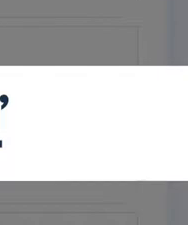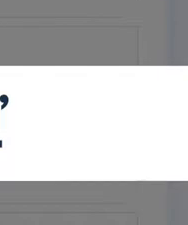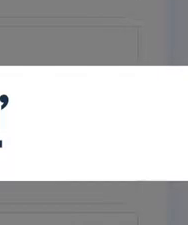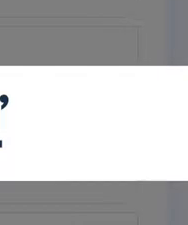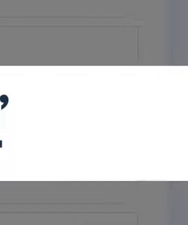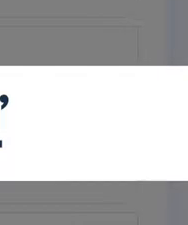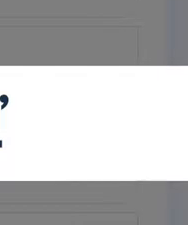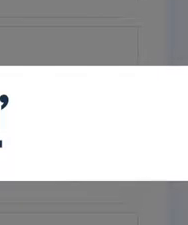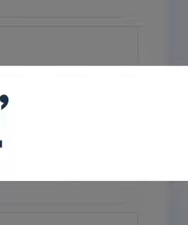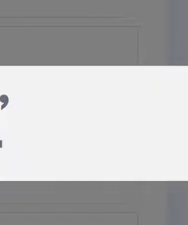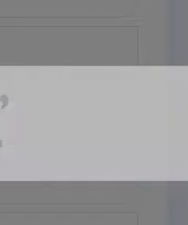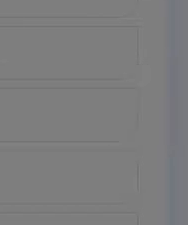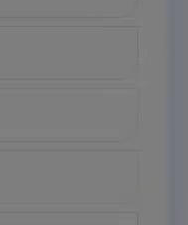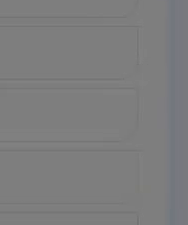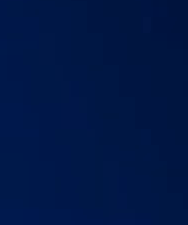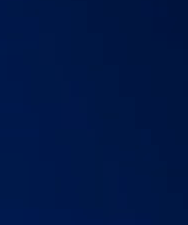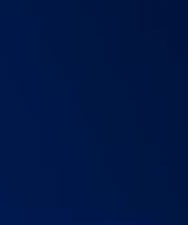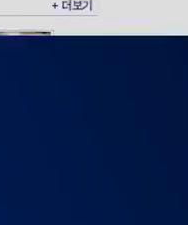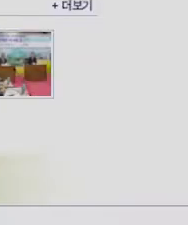중 가장 큰 규모입니다.